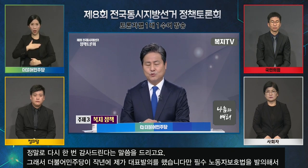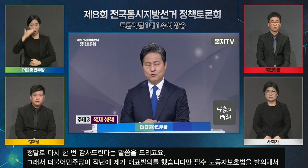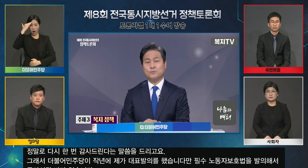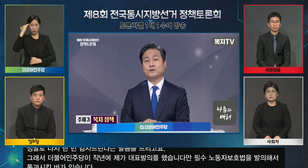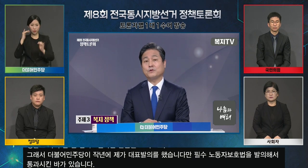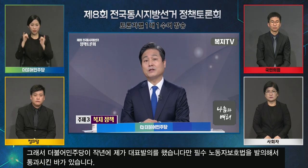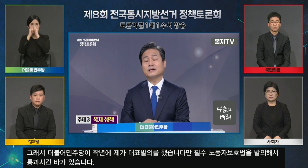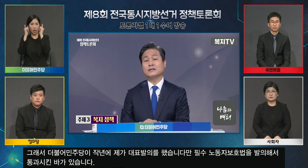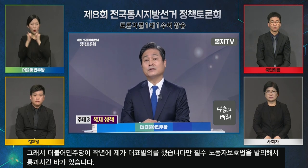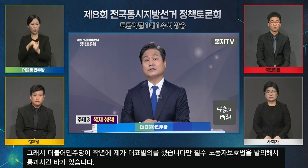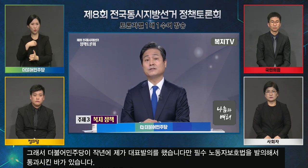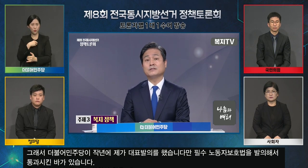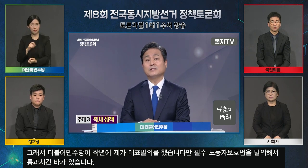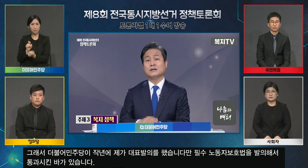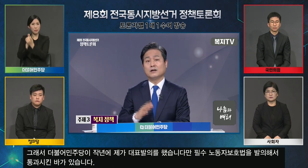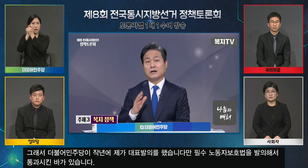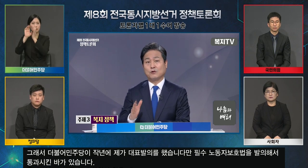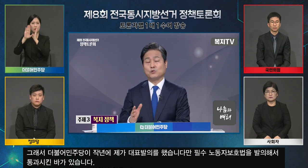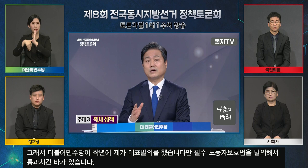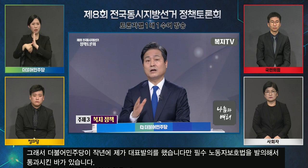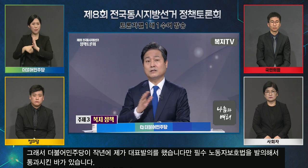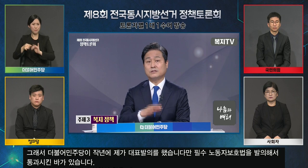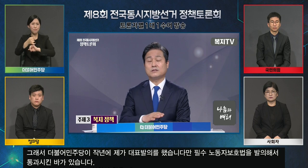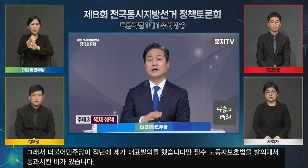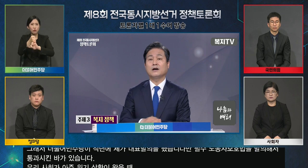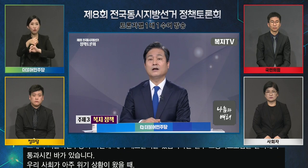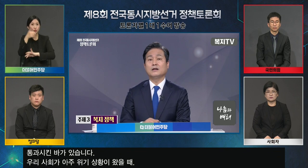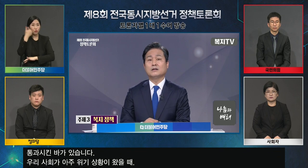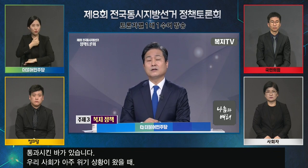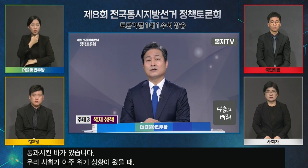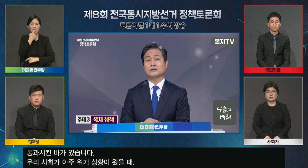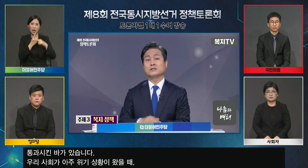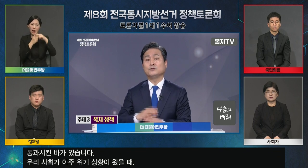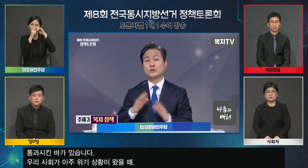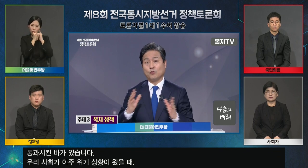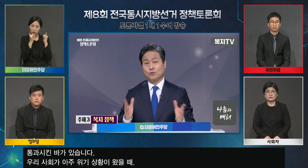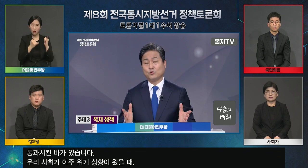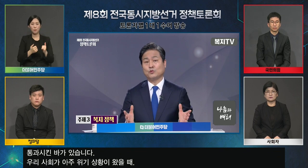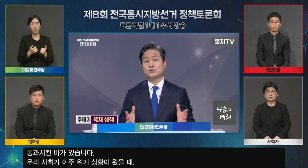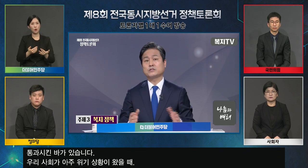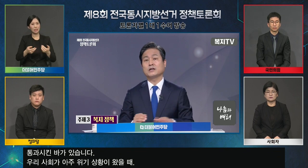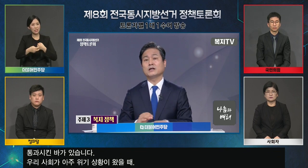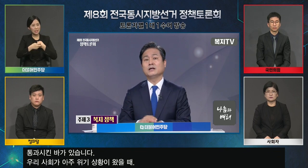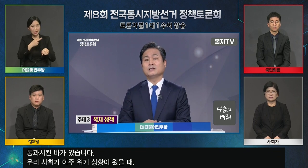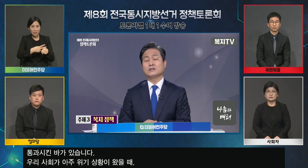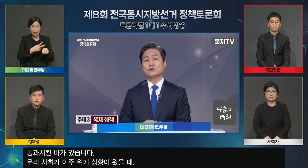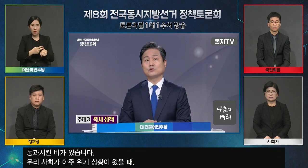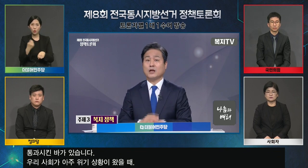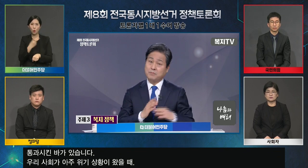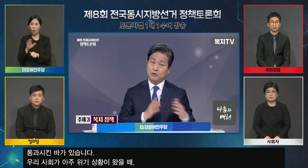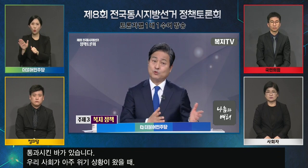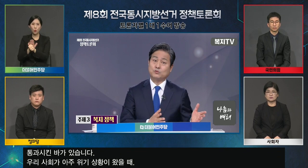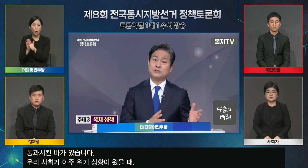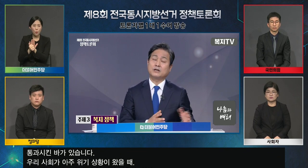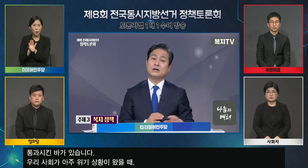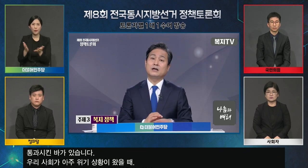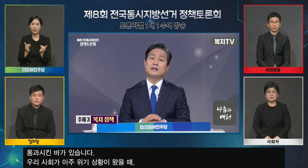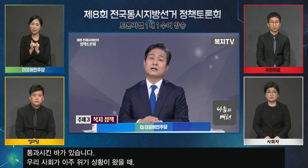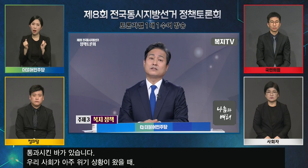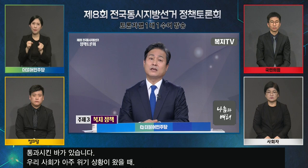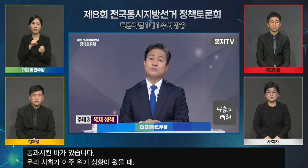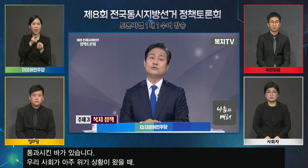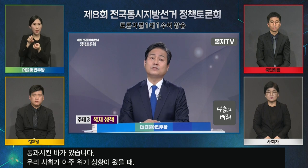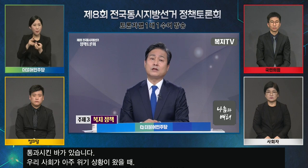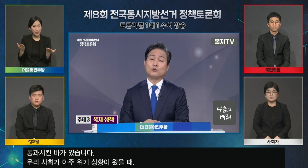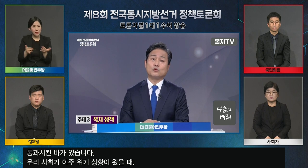필수적으로 꼭 필요한 이런 간호사, 의사, 그 이외의 돌봄 노동자, 그리고 택배 노동자